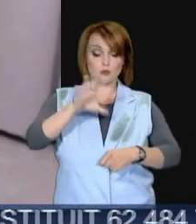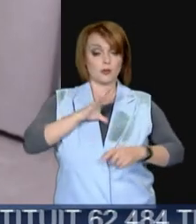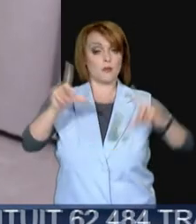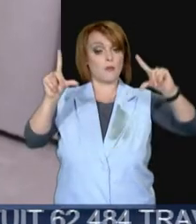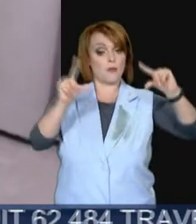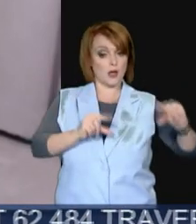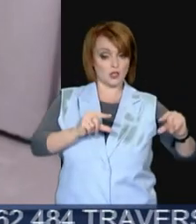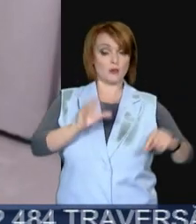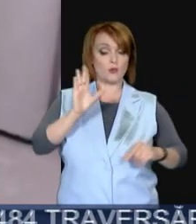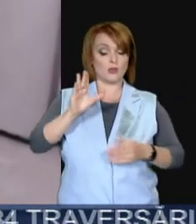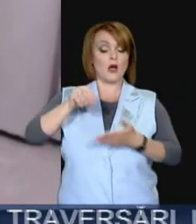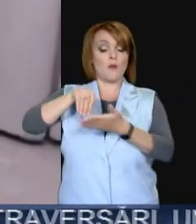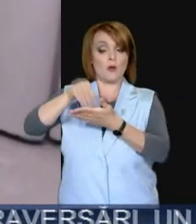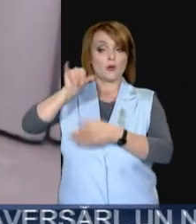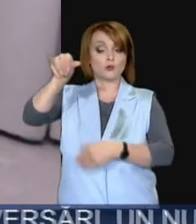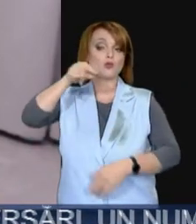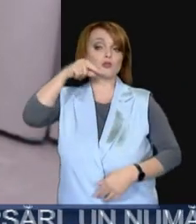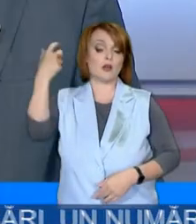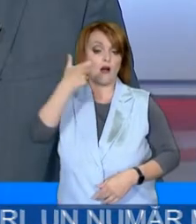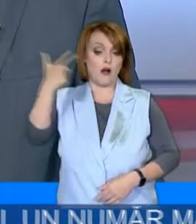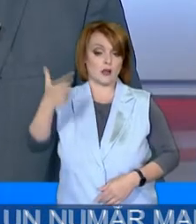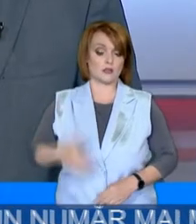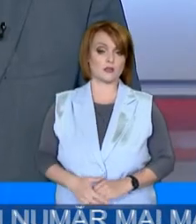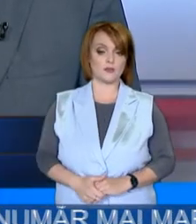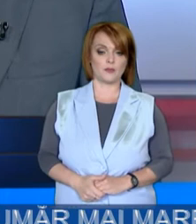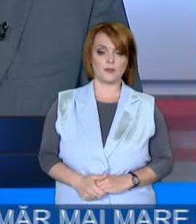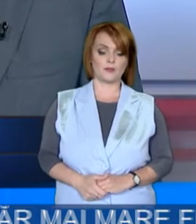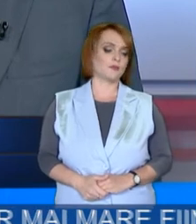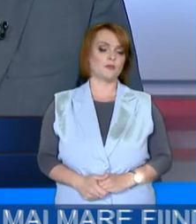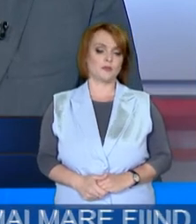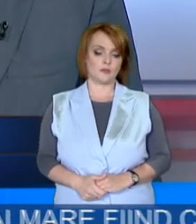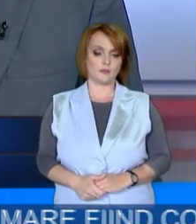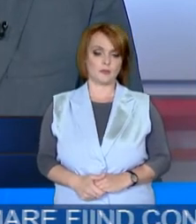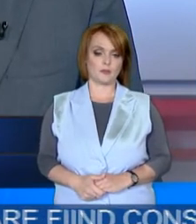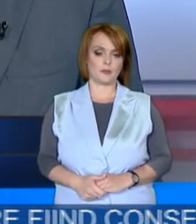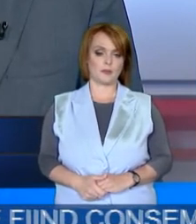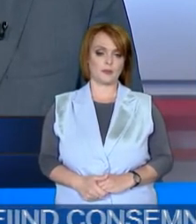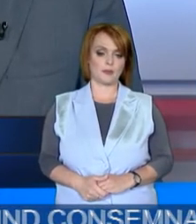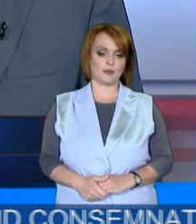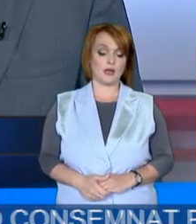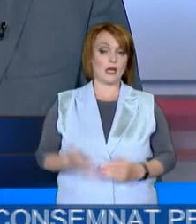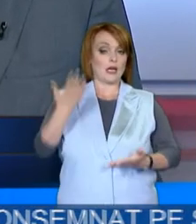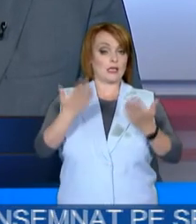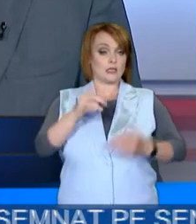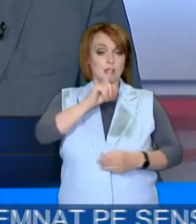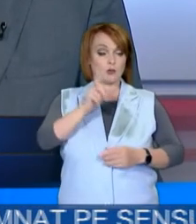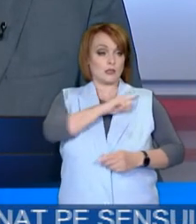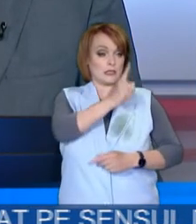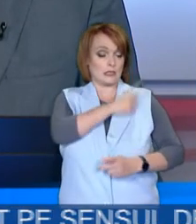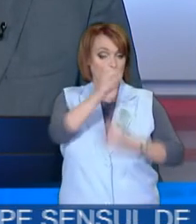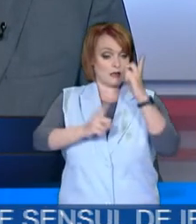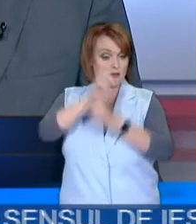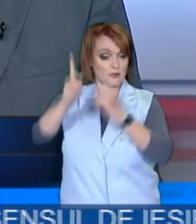inversează ponderea valorii gazelor naturale și petrolului. Dacă nu vor fi mari schimbări sau nu va